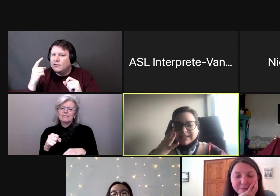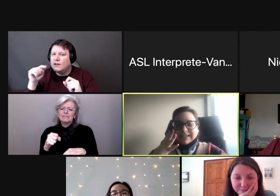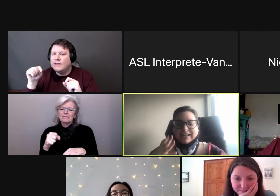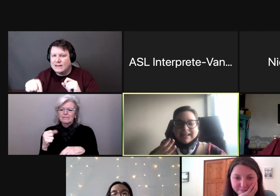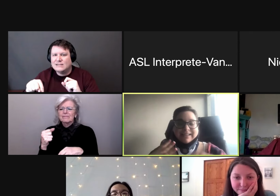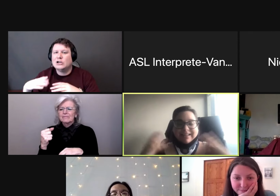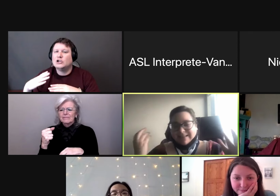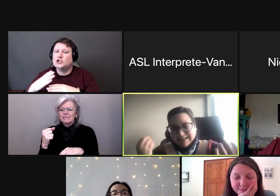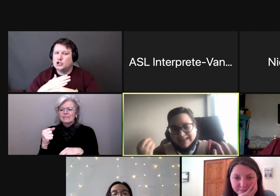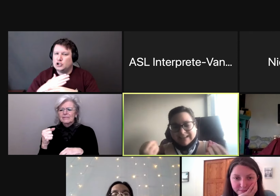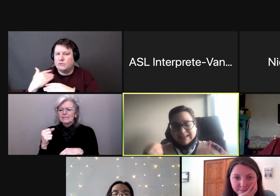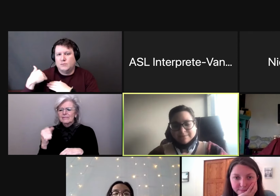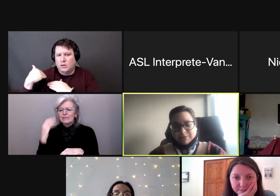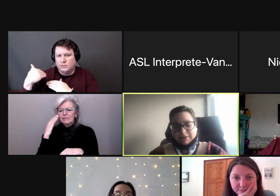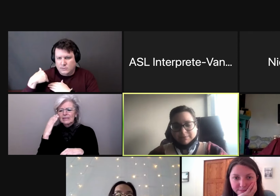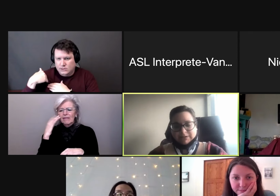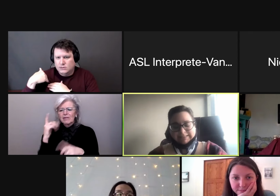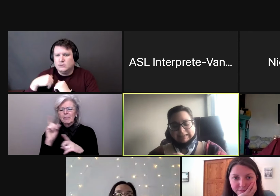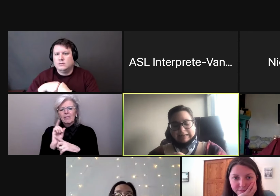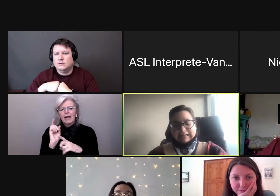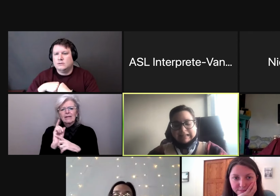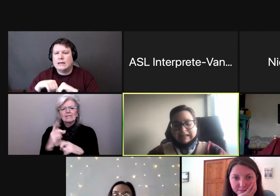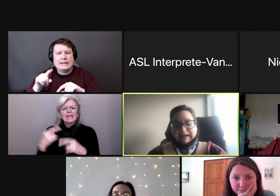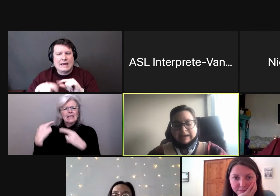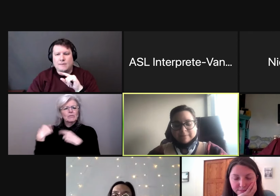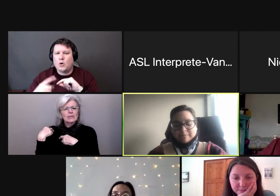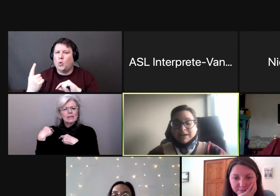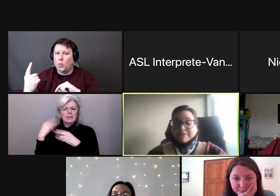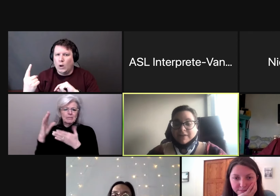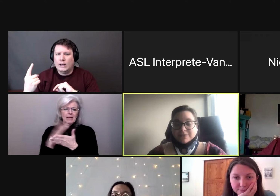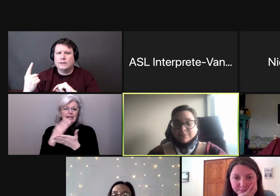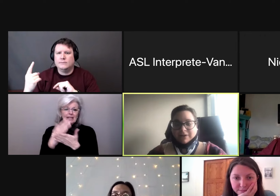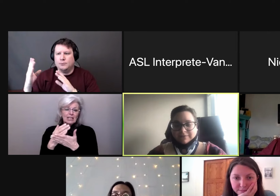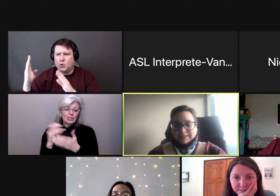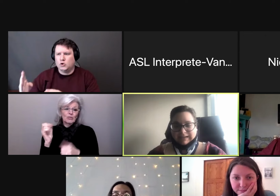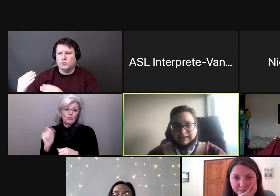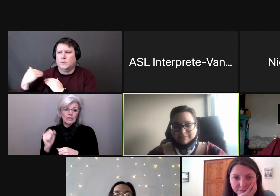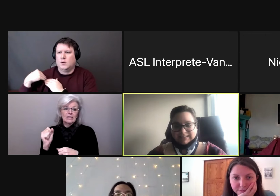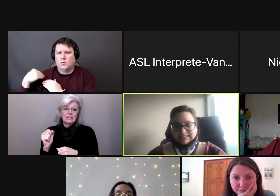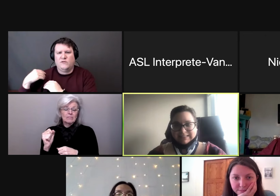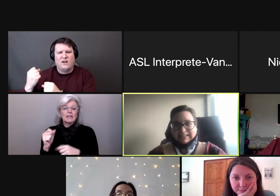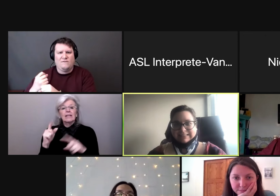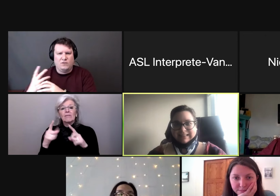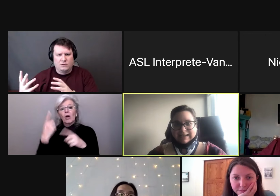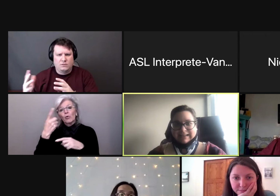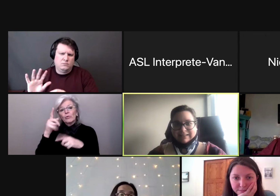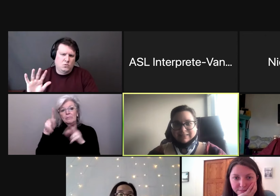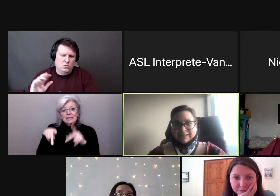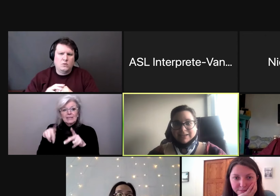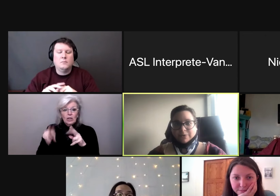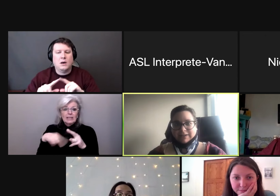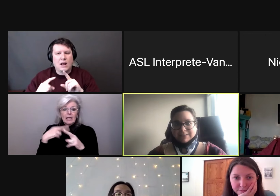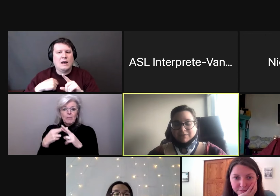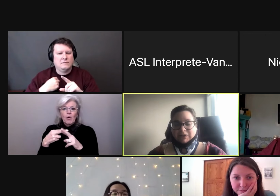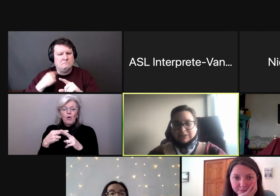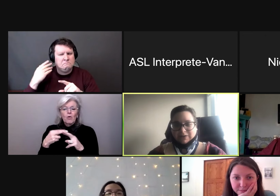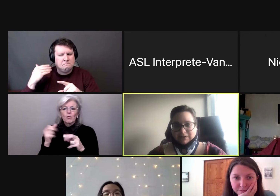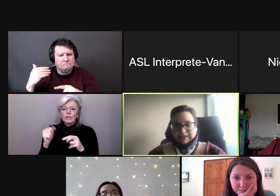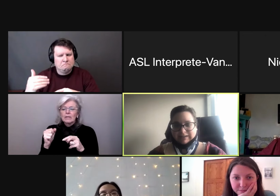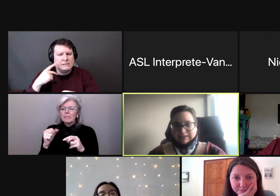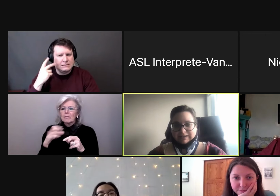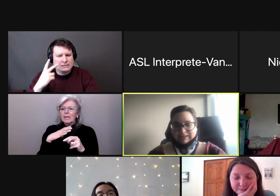sachant que quand même, c'est une responsabilité partagée. Oui, ça peut être une personne répondante. Mais souvent, ce qui se passe,